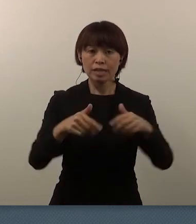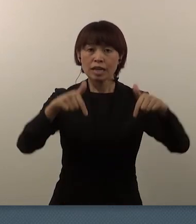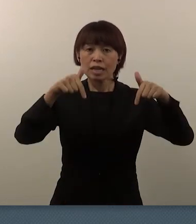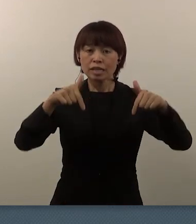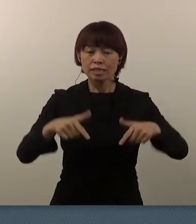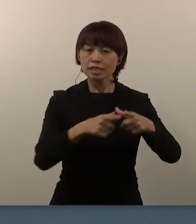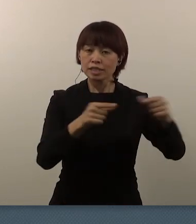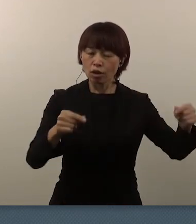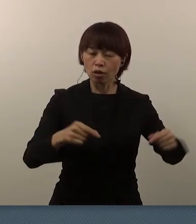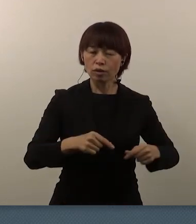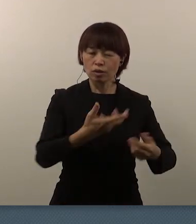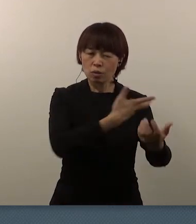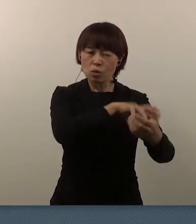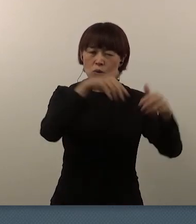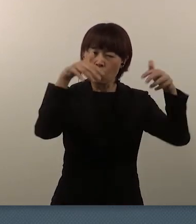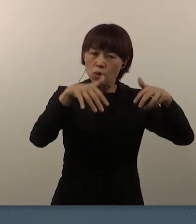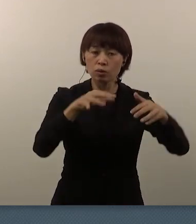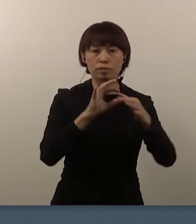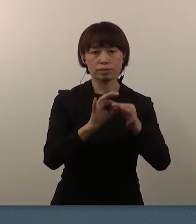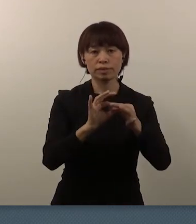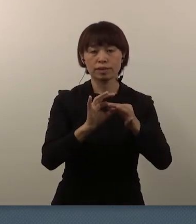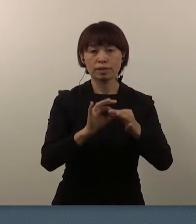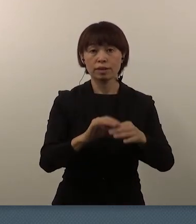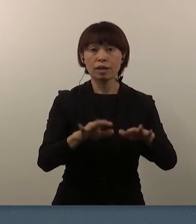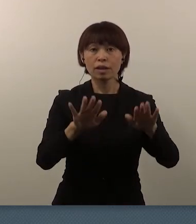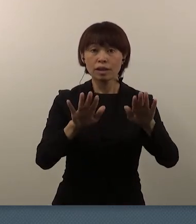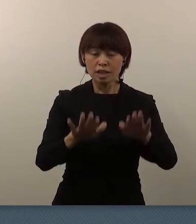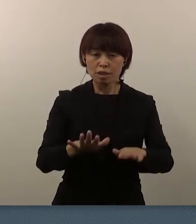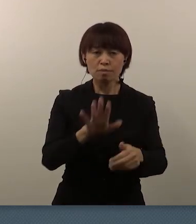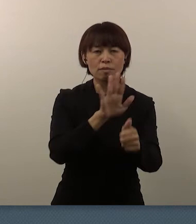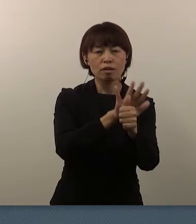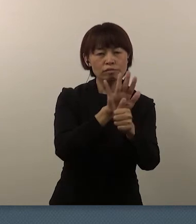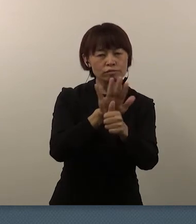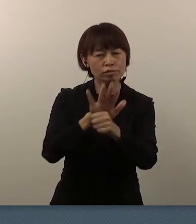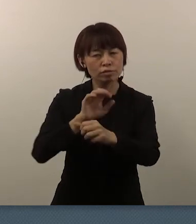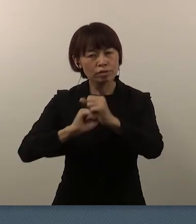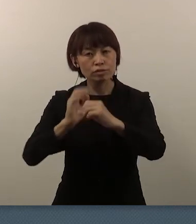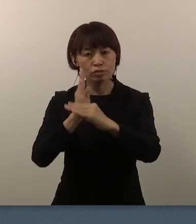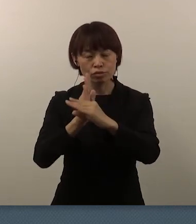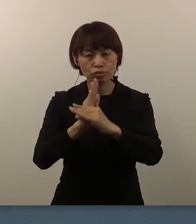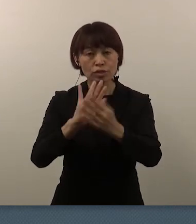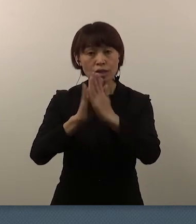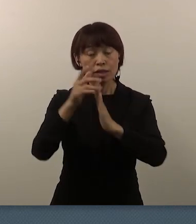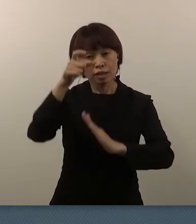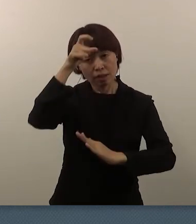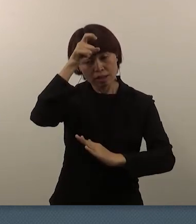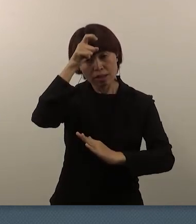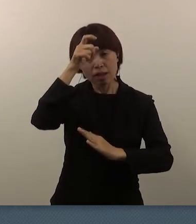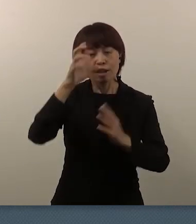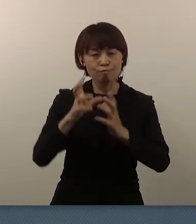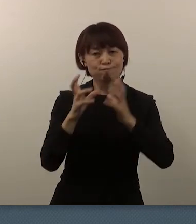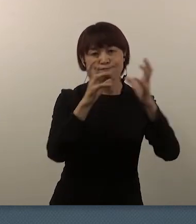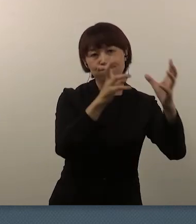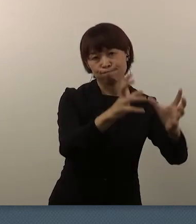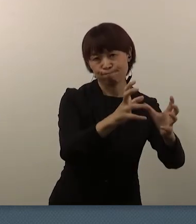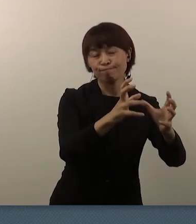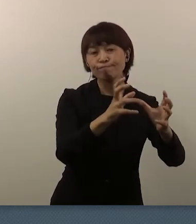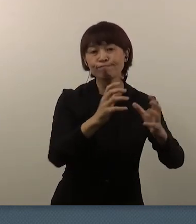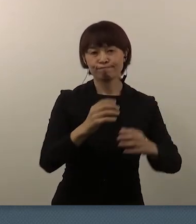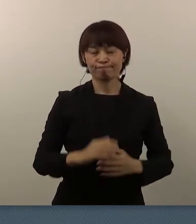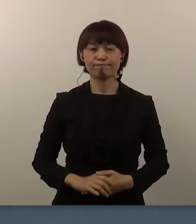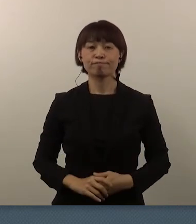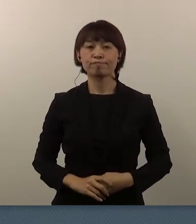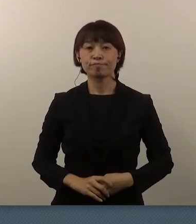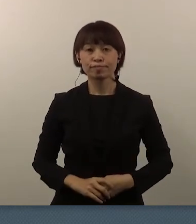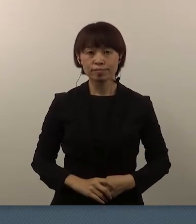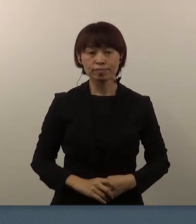なんですけれども、まだ現在救出という段階で、まあ、県警の方々派遣されているということなんですけれども、今後ですね、